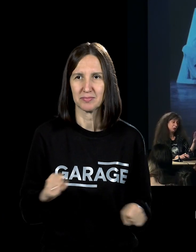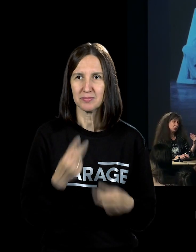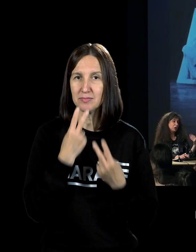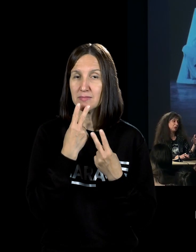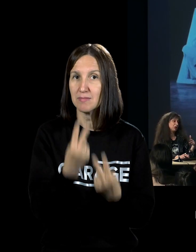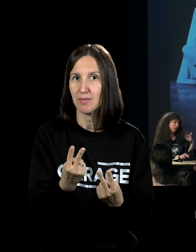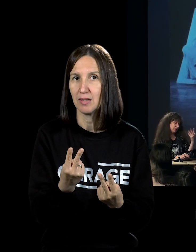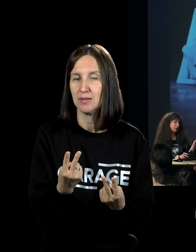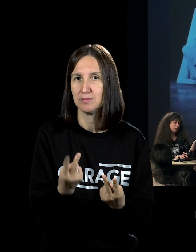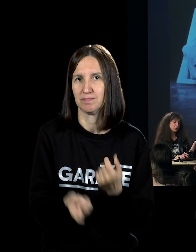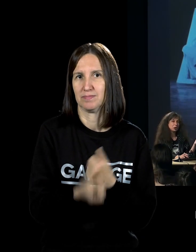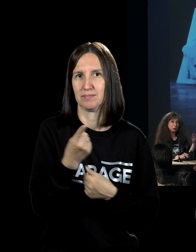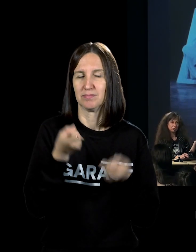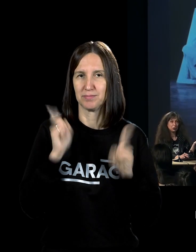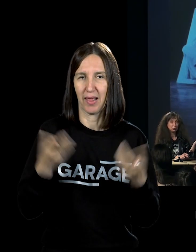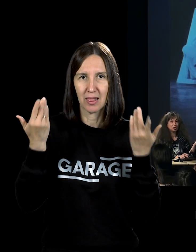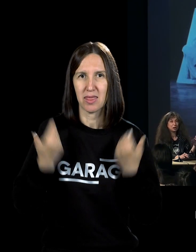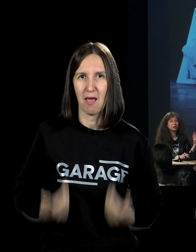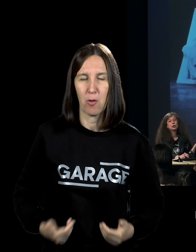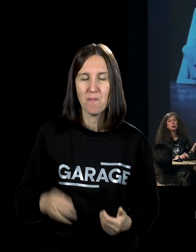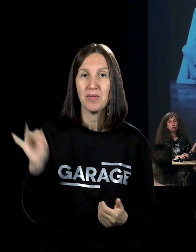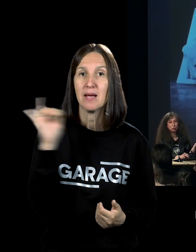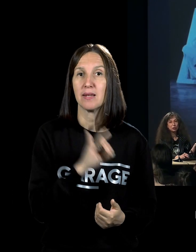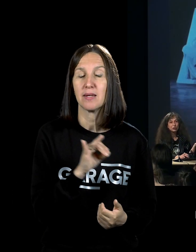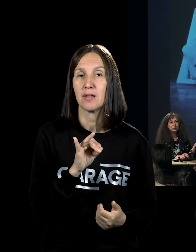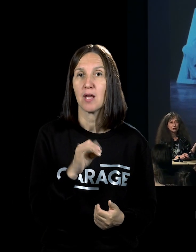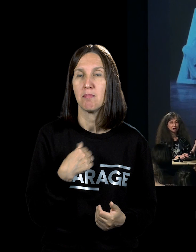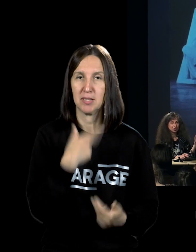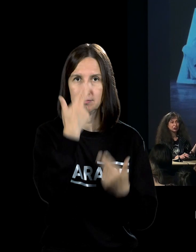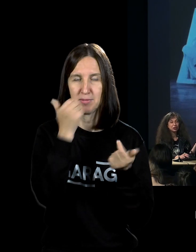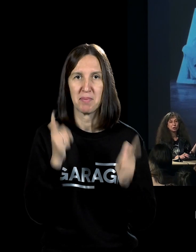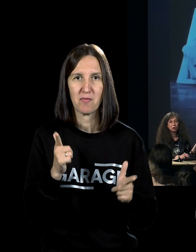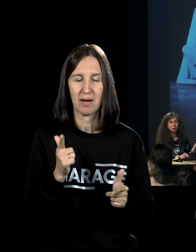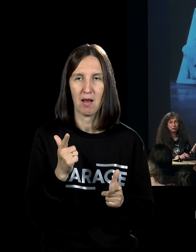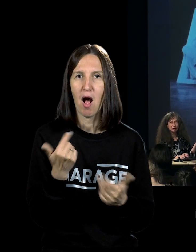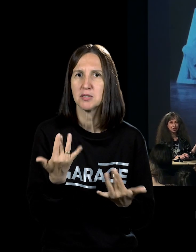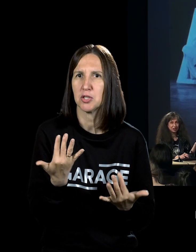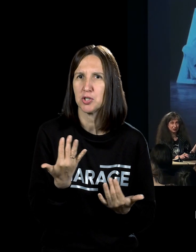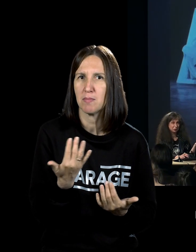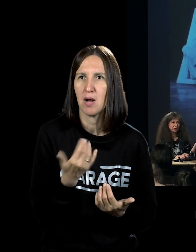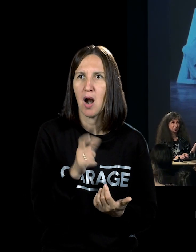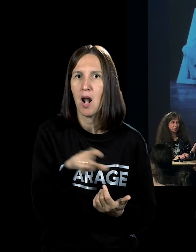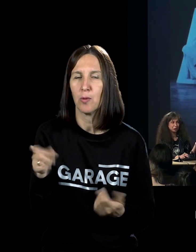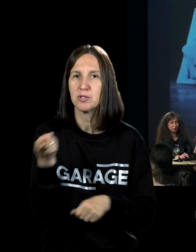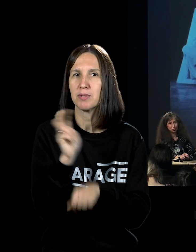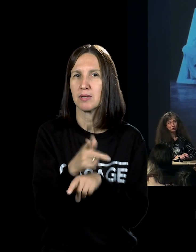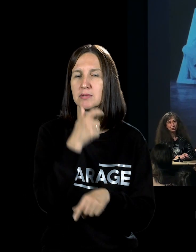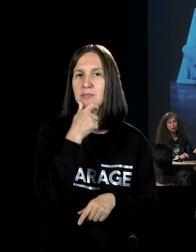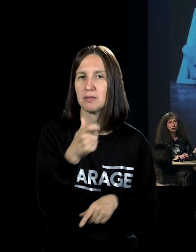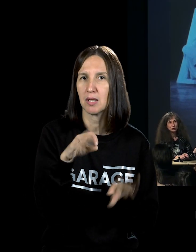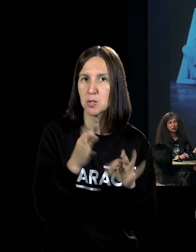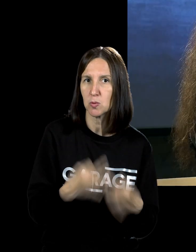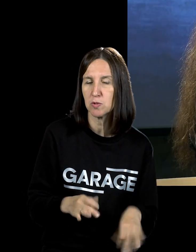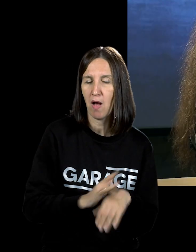и в то же время обнаружила все то, что мы привыкли, зачем люди привыкли ходить смотреть искусство,